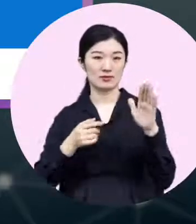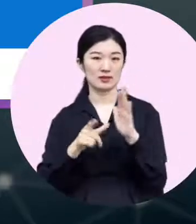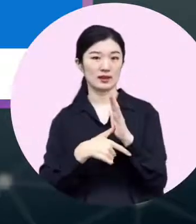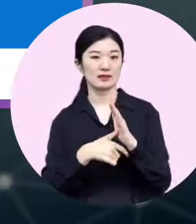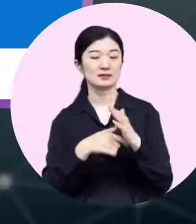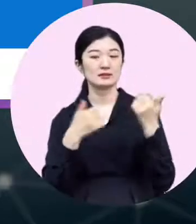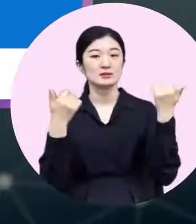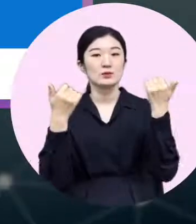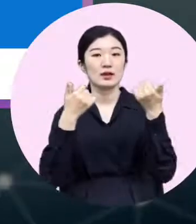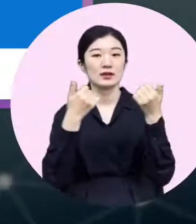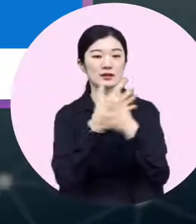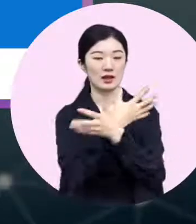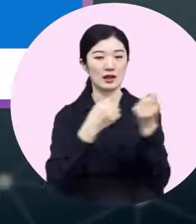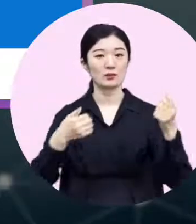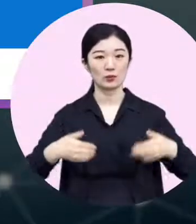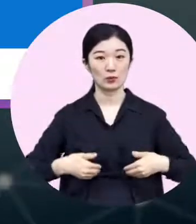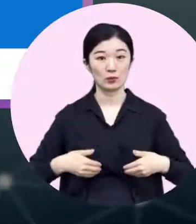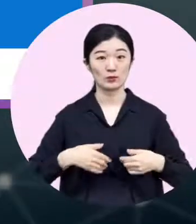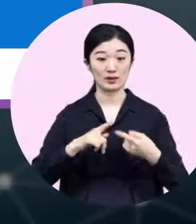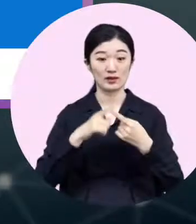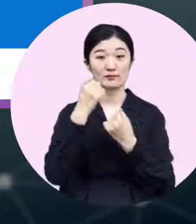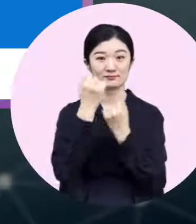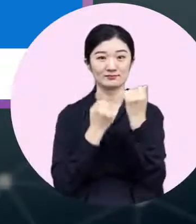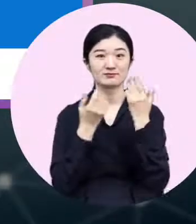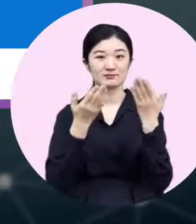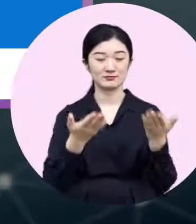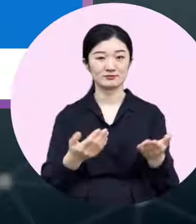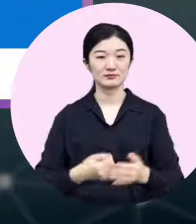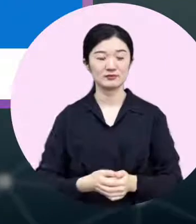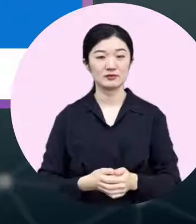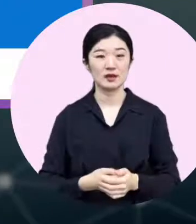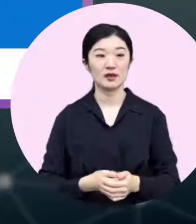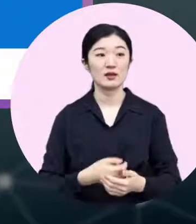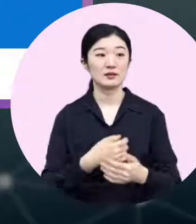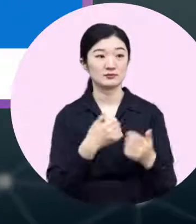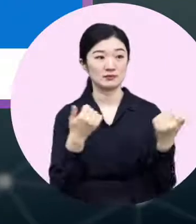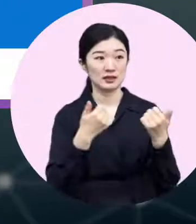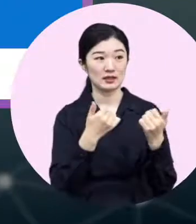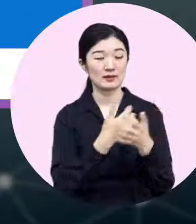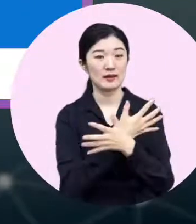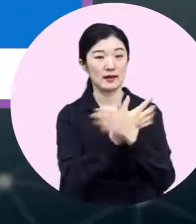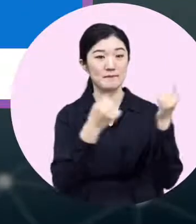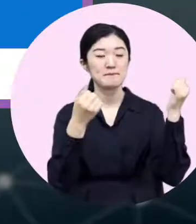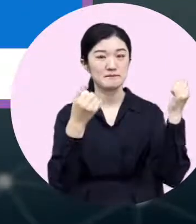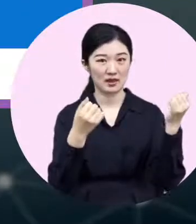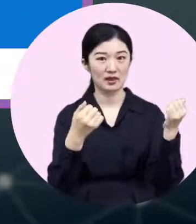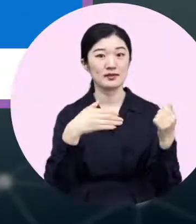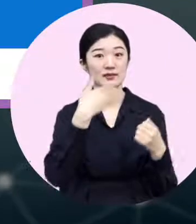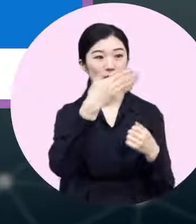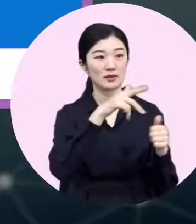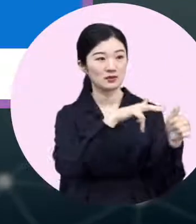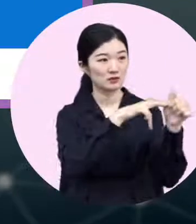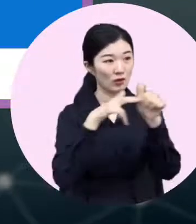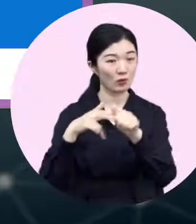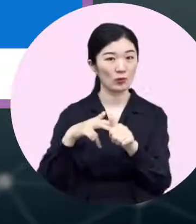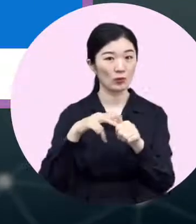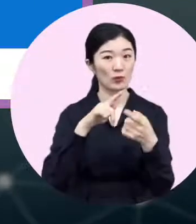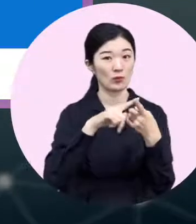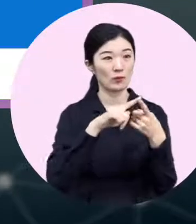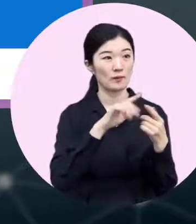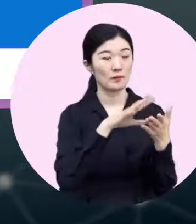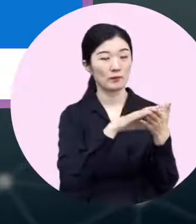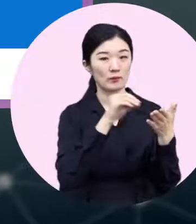그래서 예약하는 방법에 대해서 제가 설명을 드릴 거고 예약이 되면 그 정보를 참가자들의 어떤